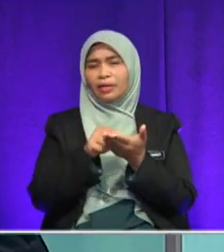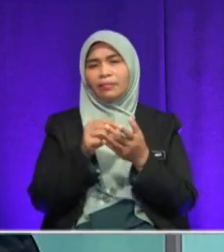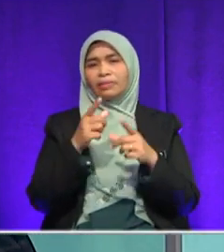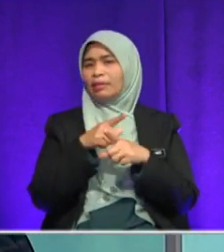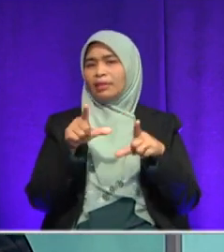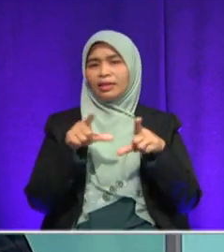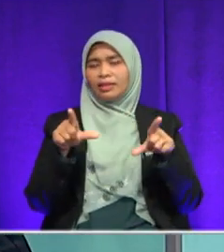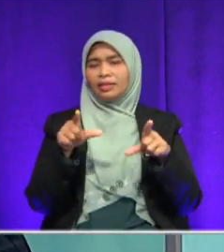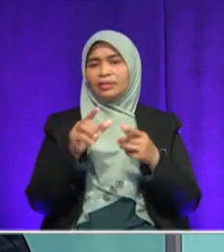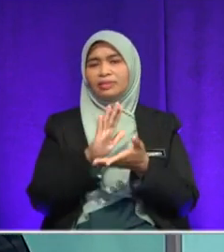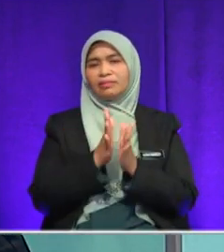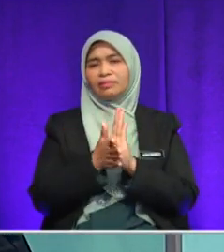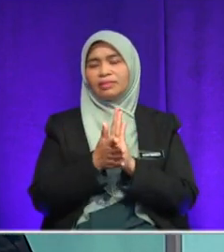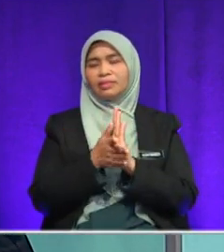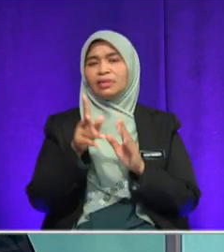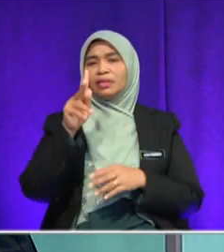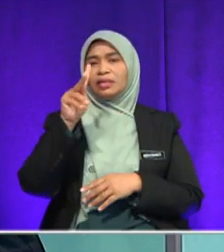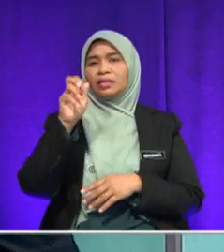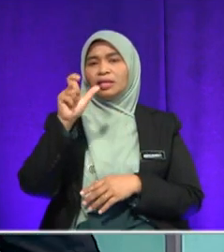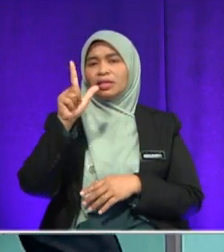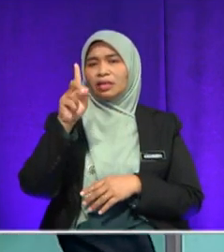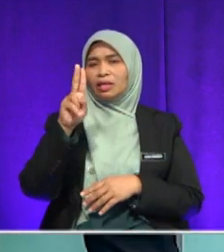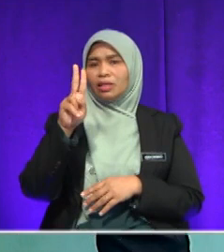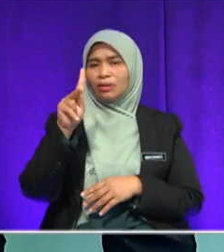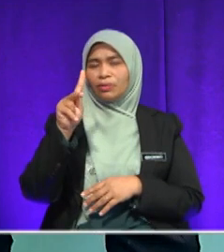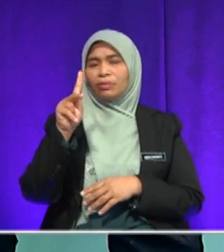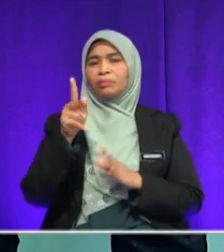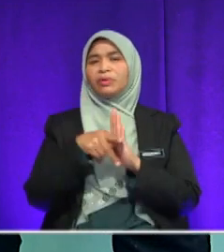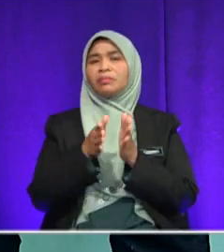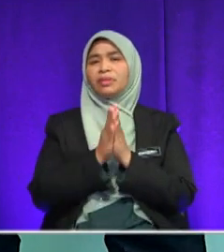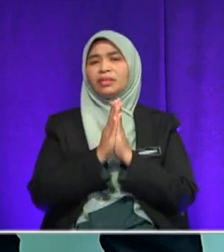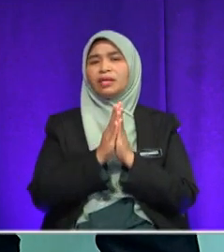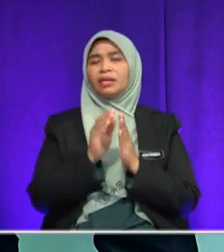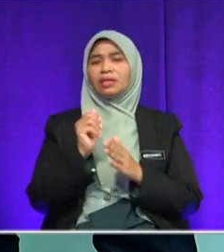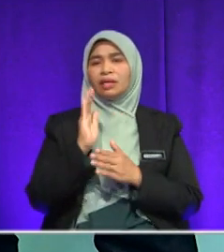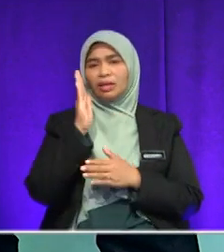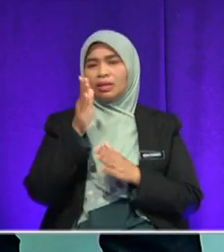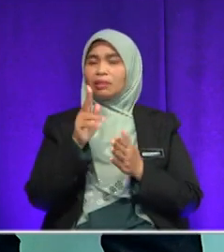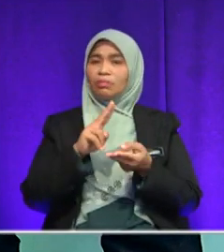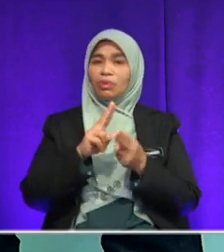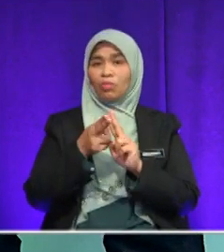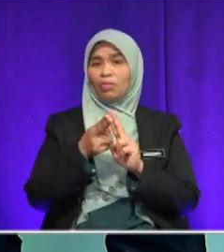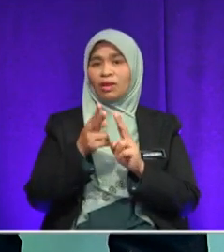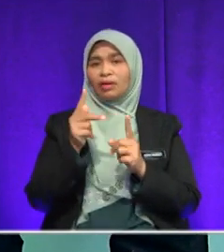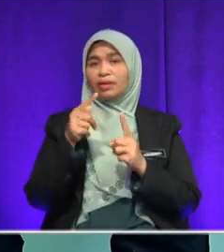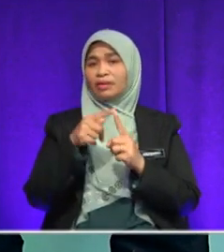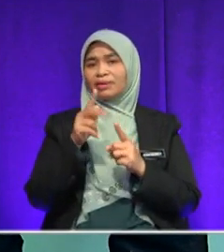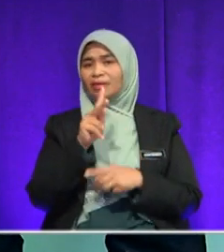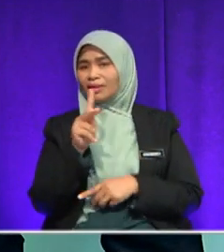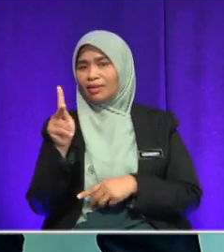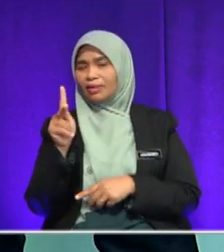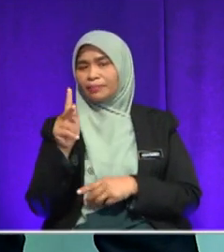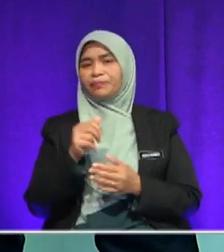kelok permintaan akan beralih ke kanan. Kelok permintaan ke atas barang-barang keperluan raya